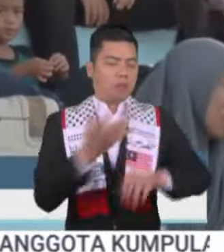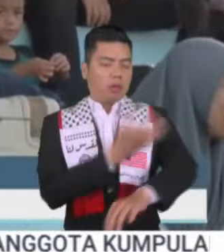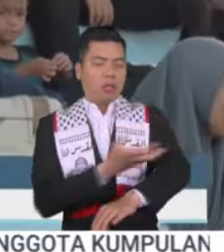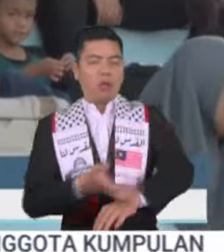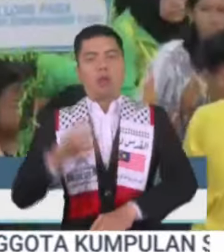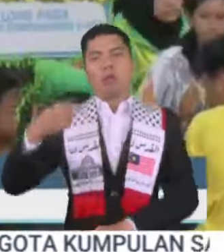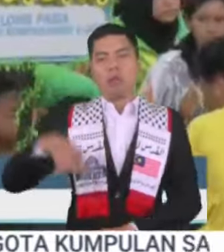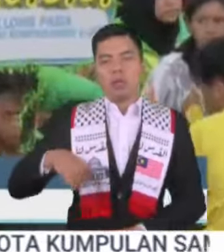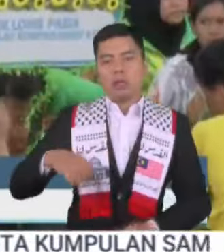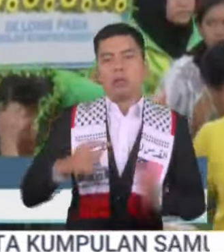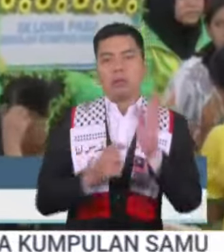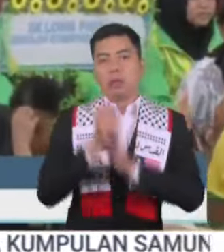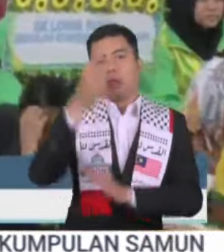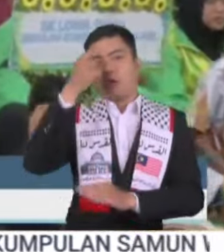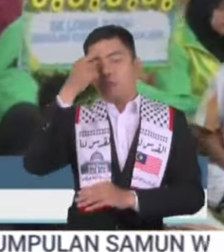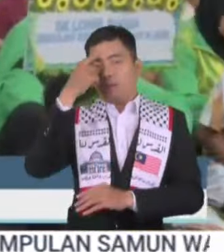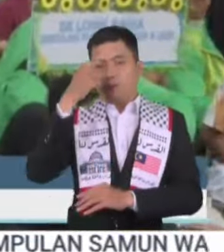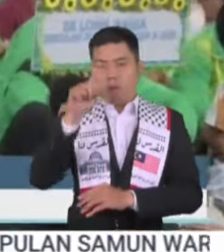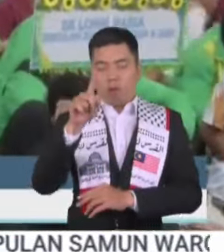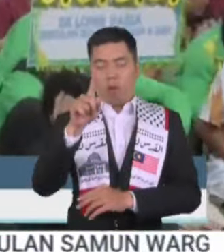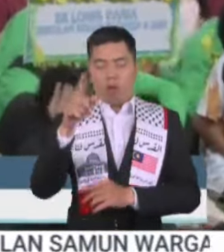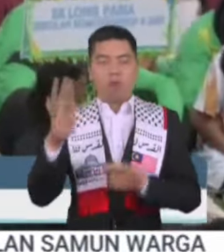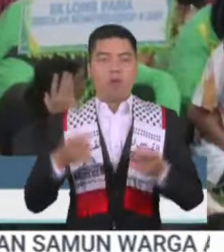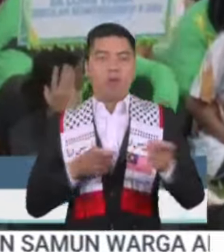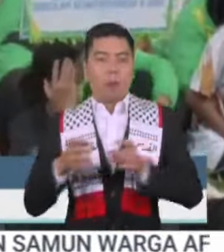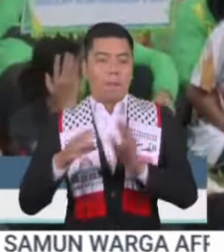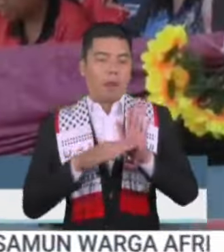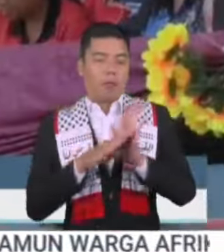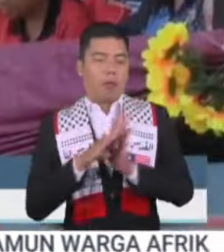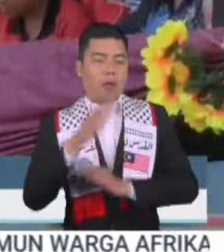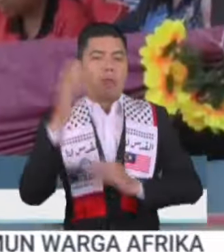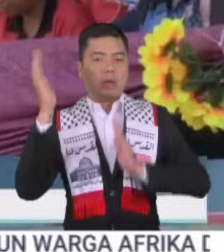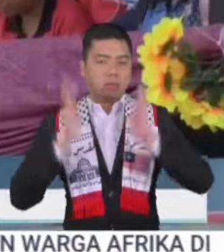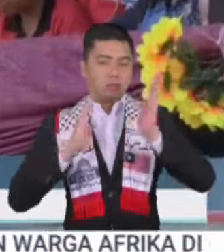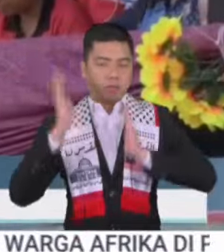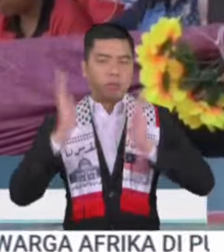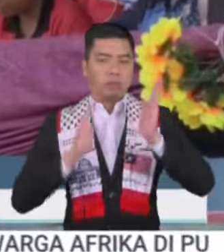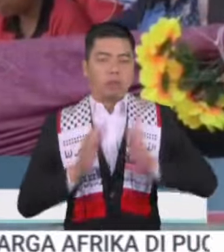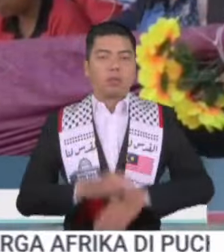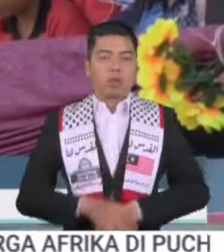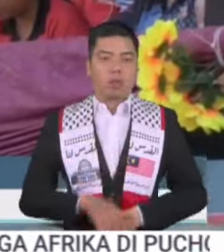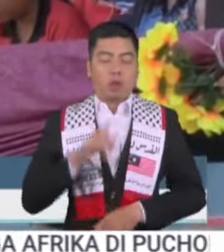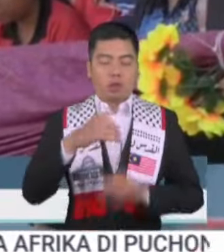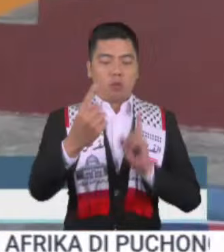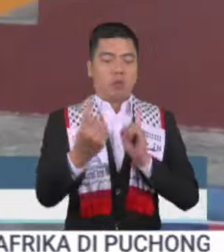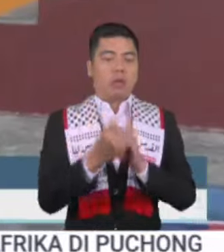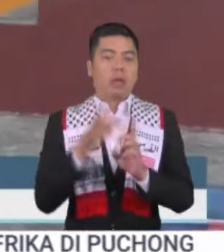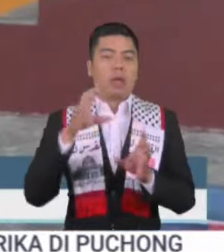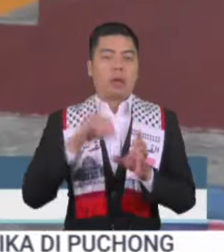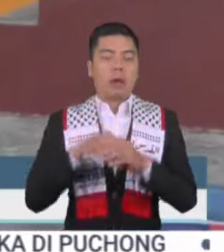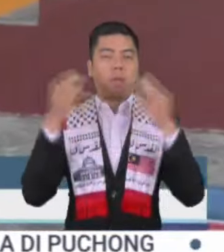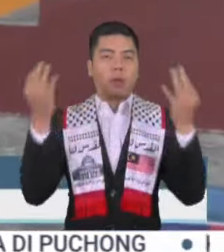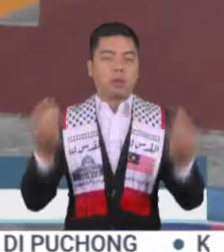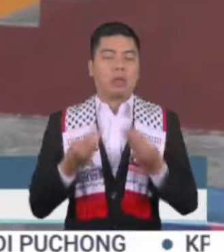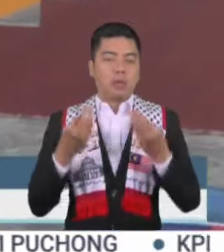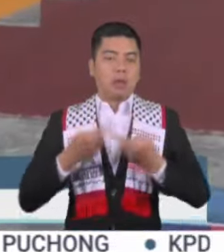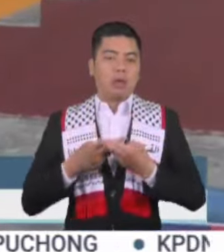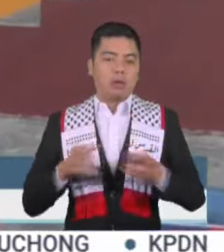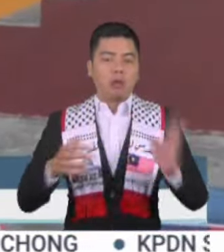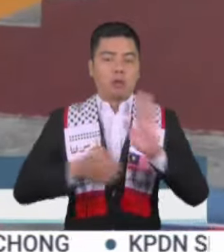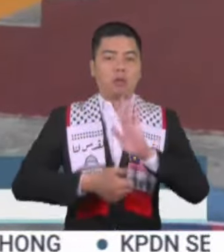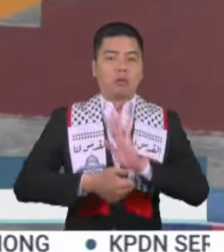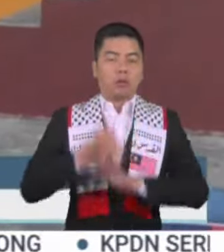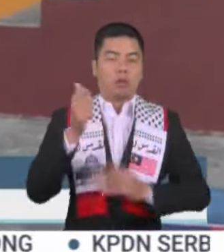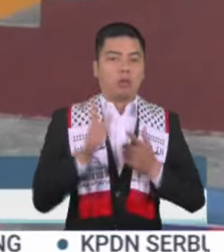berkualiti untuk meneruskan agenda pembangunan negara Datuk Mat Bali ditemui pemberita selepas merasmikan kejohanan